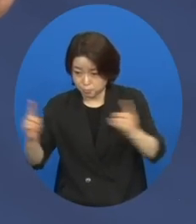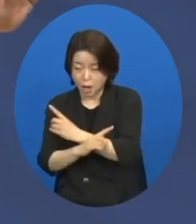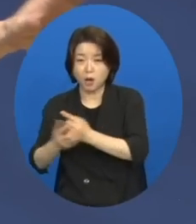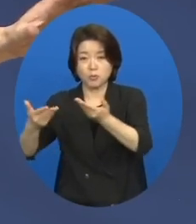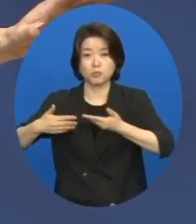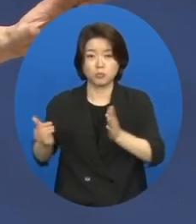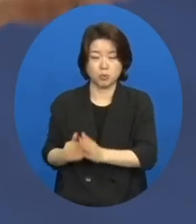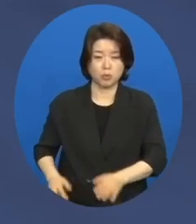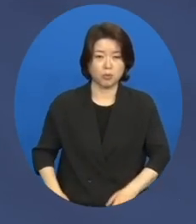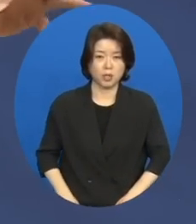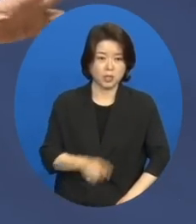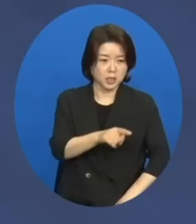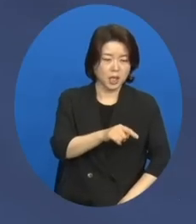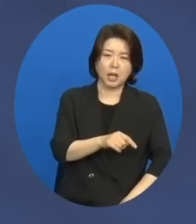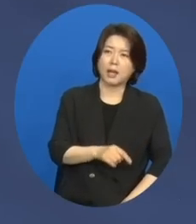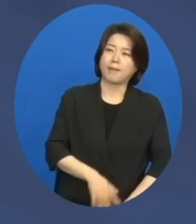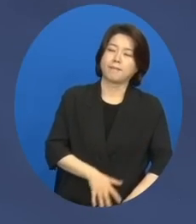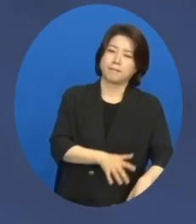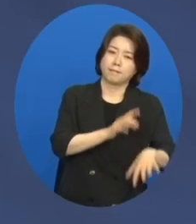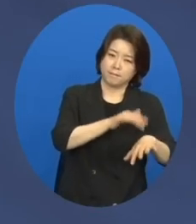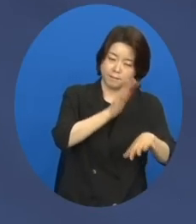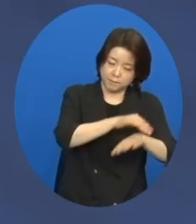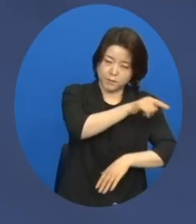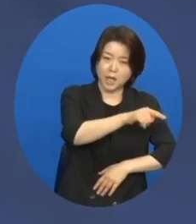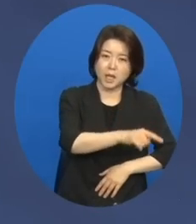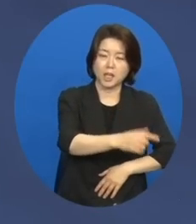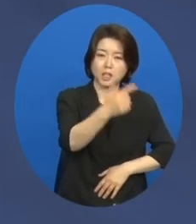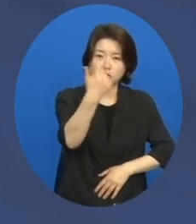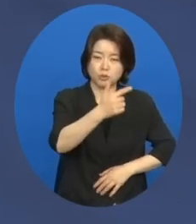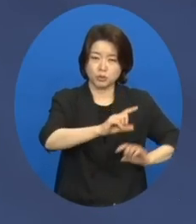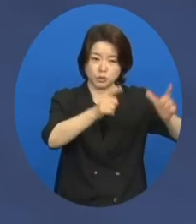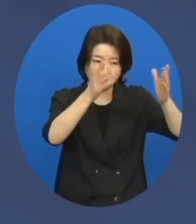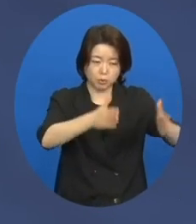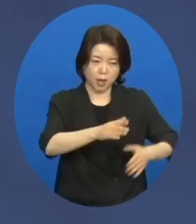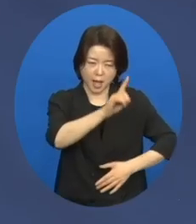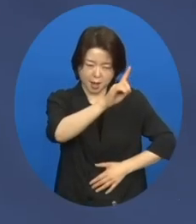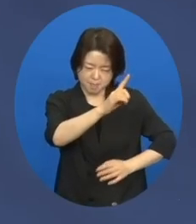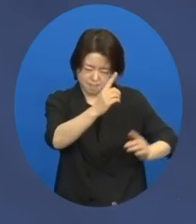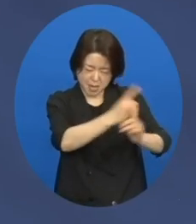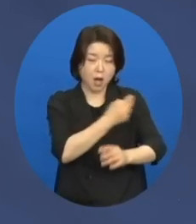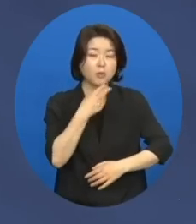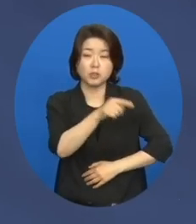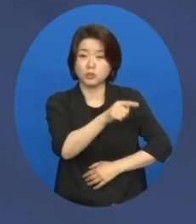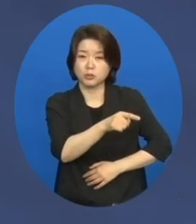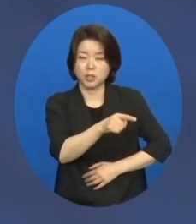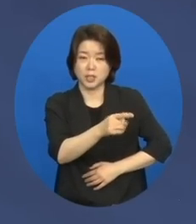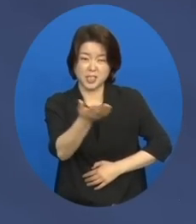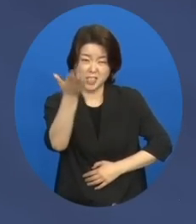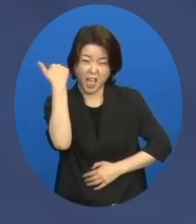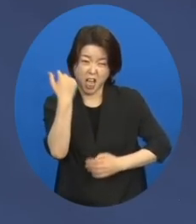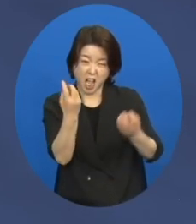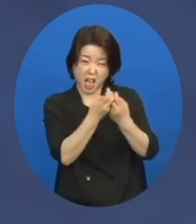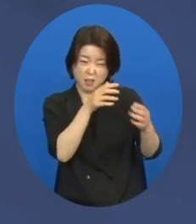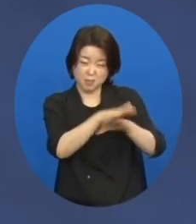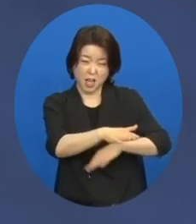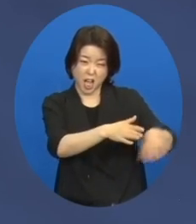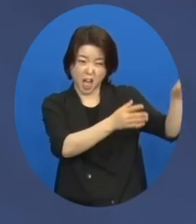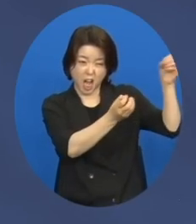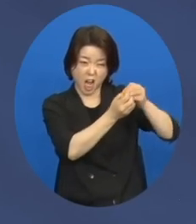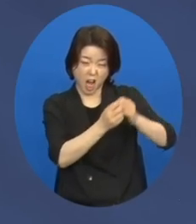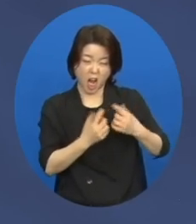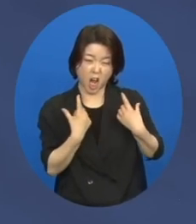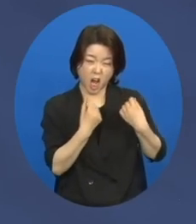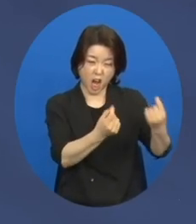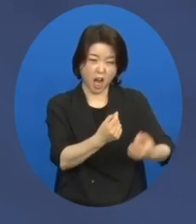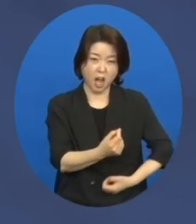기가 막히게 요 사단 6천년 동안 한 번도 안 바뀐 그놈이 옛날 써먹었던 그 아주 올드한